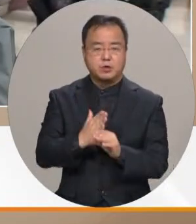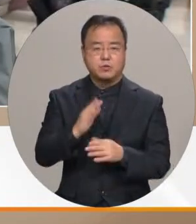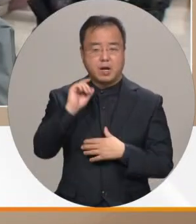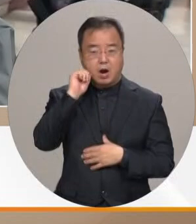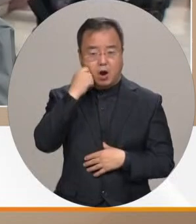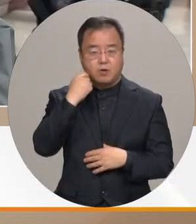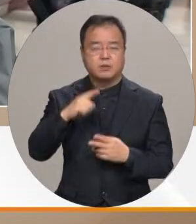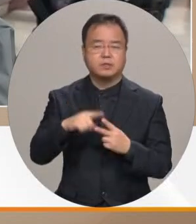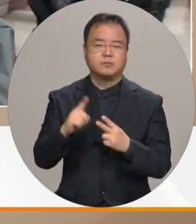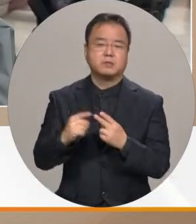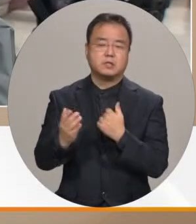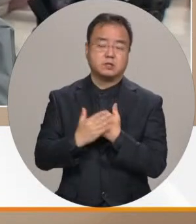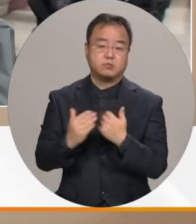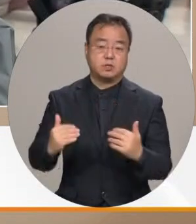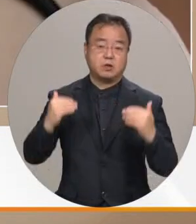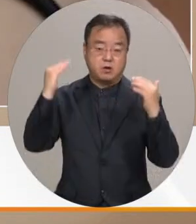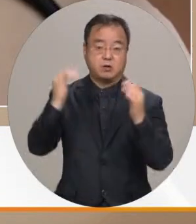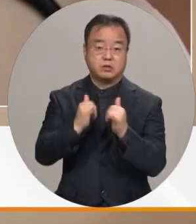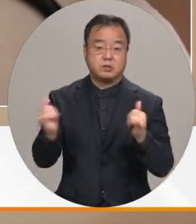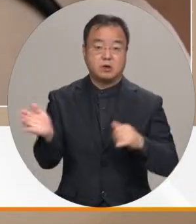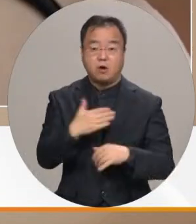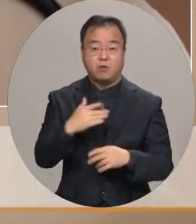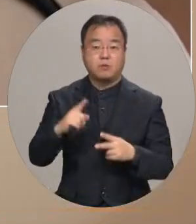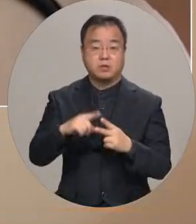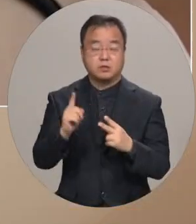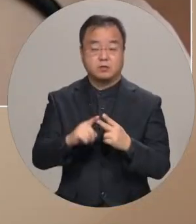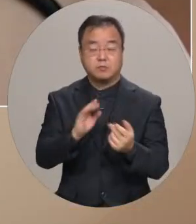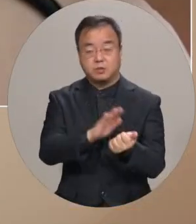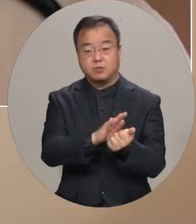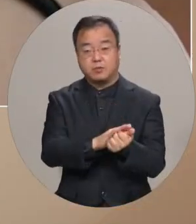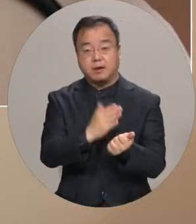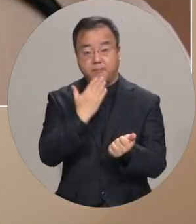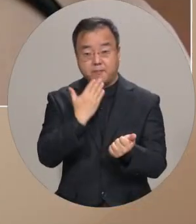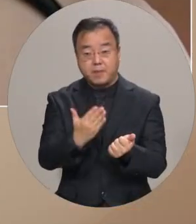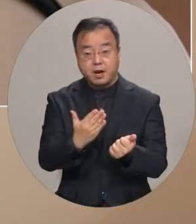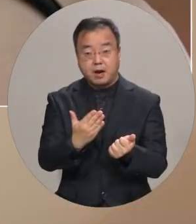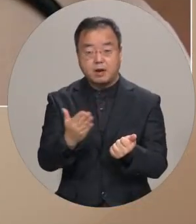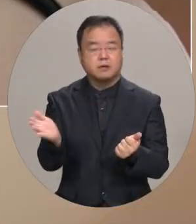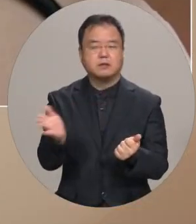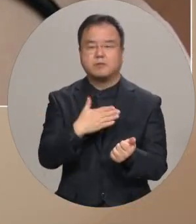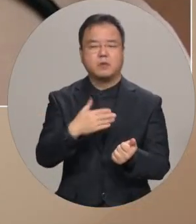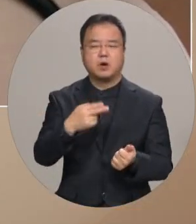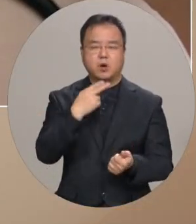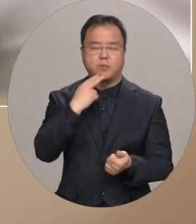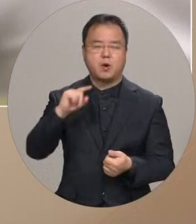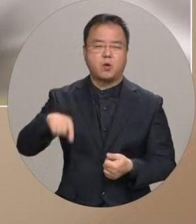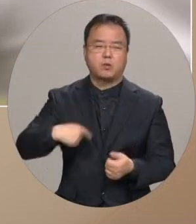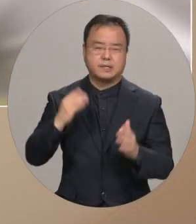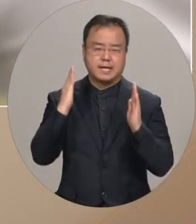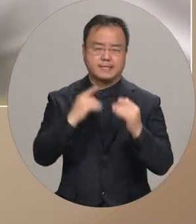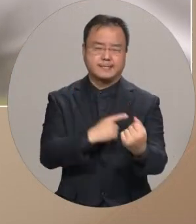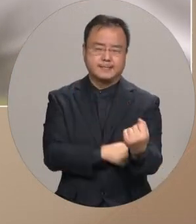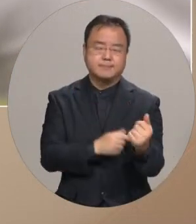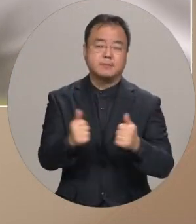줄 어른이 없거나 또 도움을 받을 만한 어떤 지지 기반이 없이 혼자서 학력 경쟁을